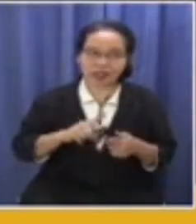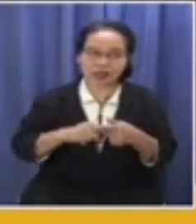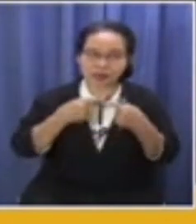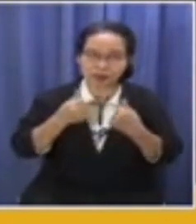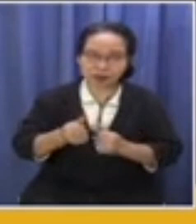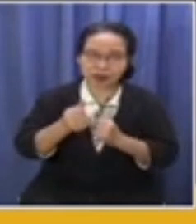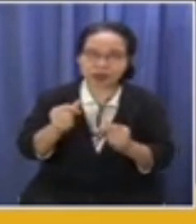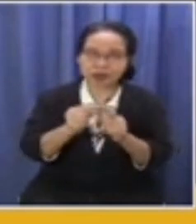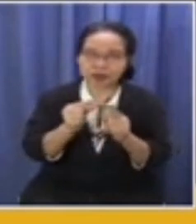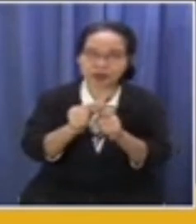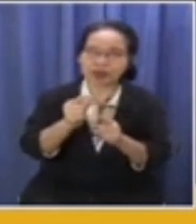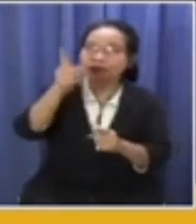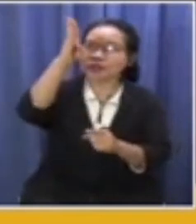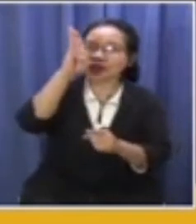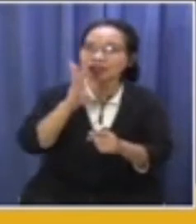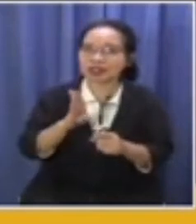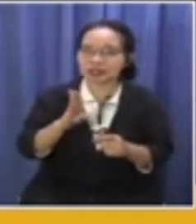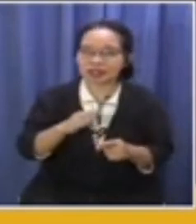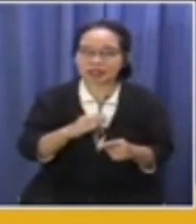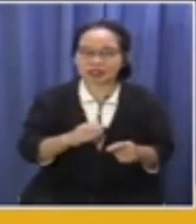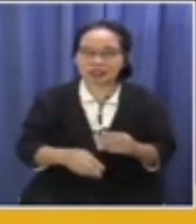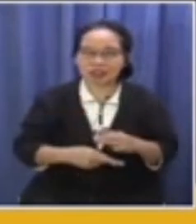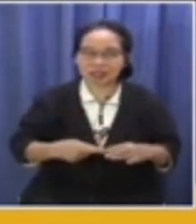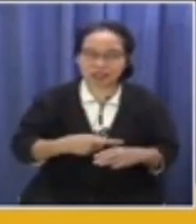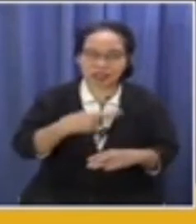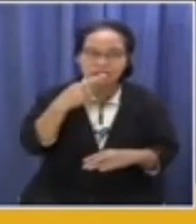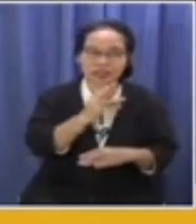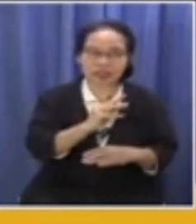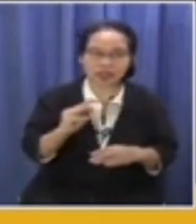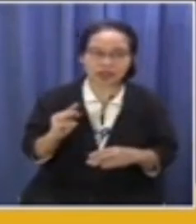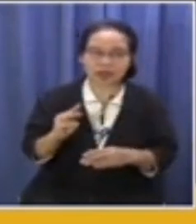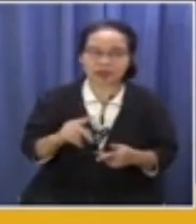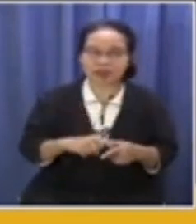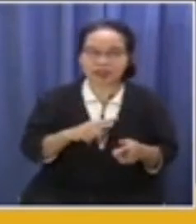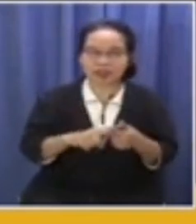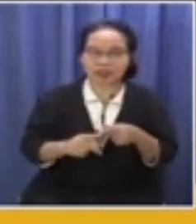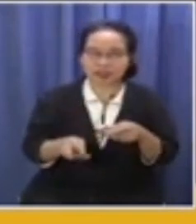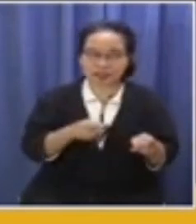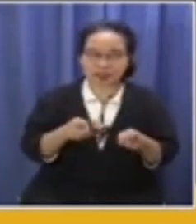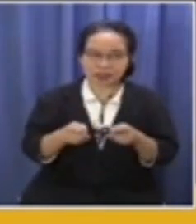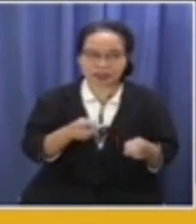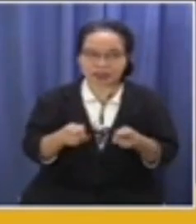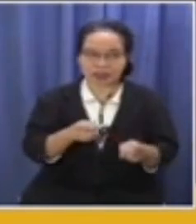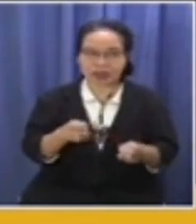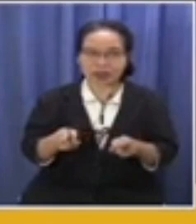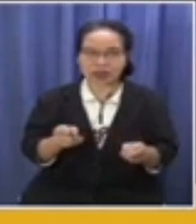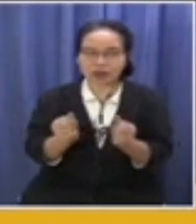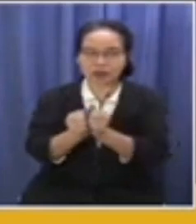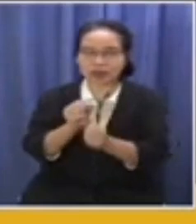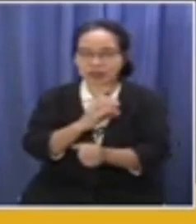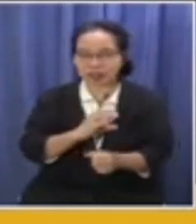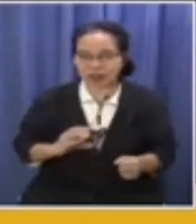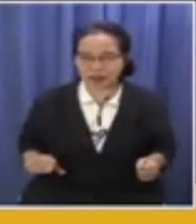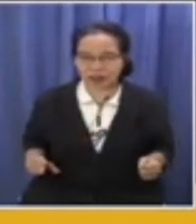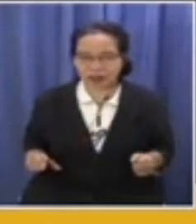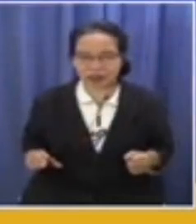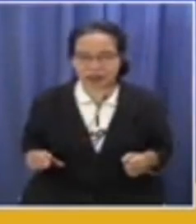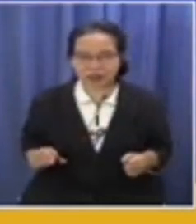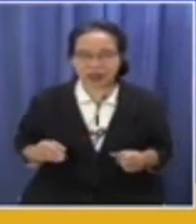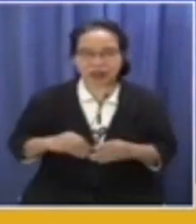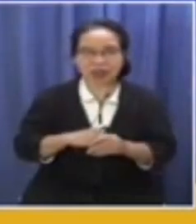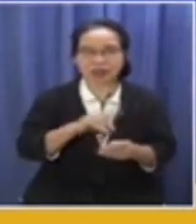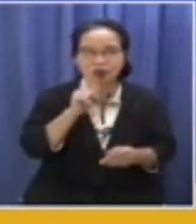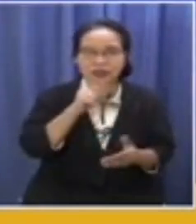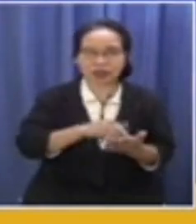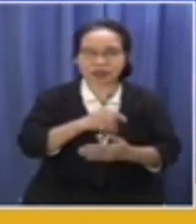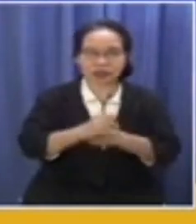sumunod sa salita ng Diyos Binuhay sila tapos naghari sila sa kasama ni Kristo sa loob